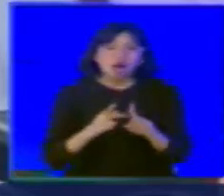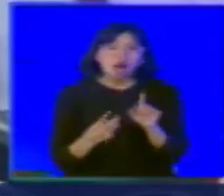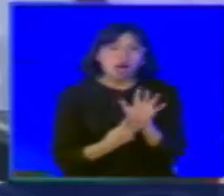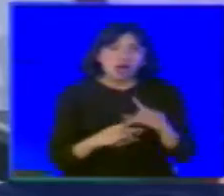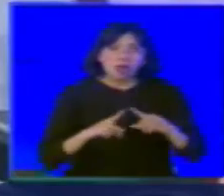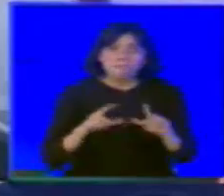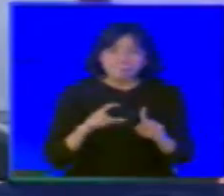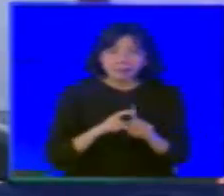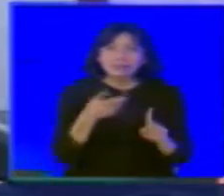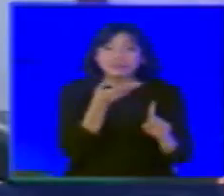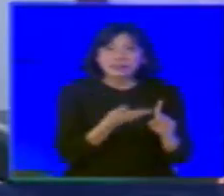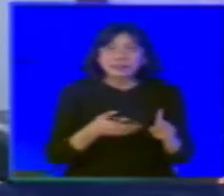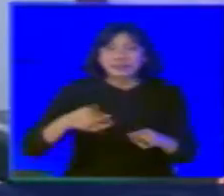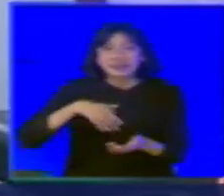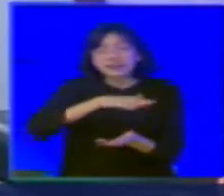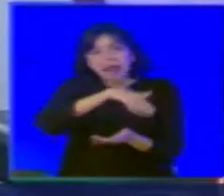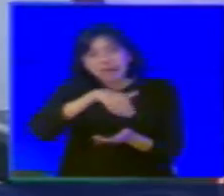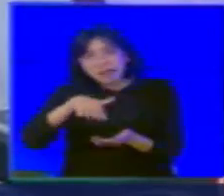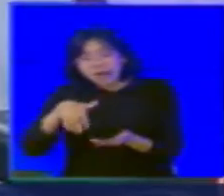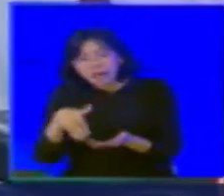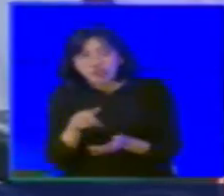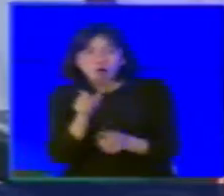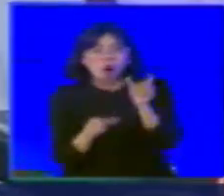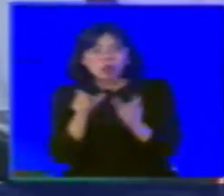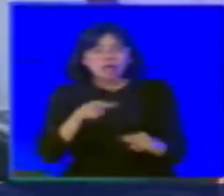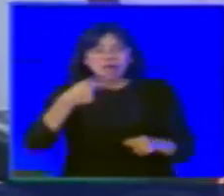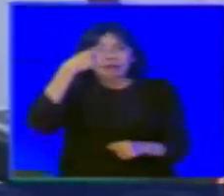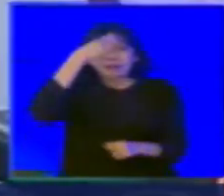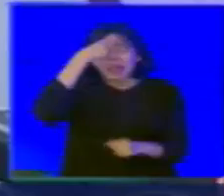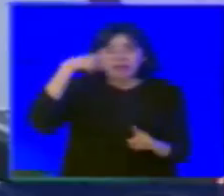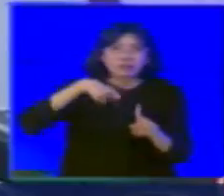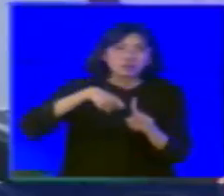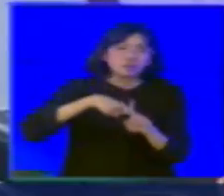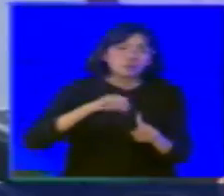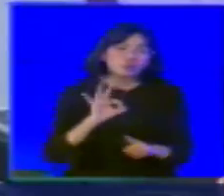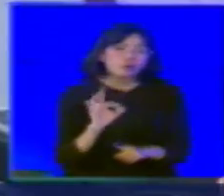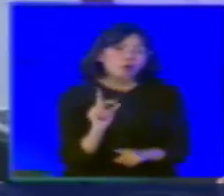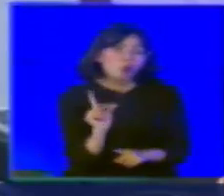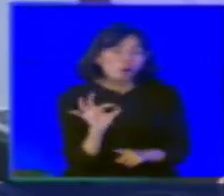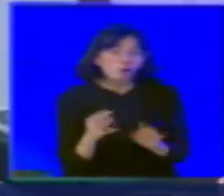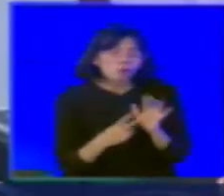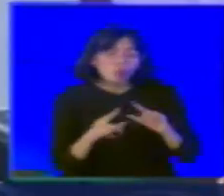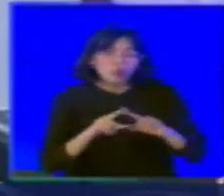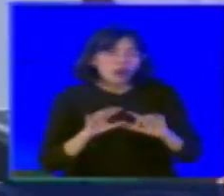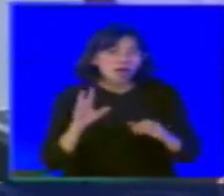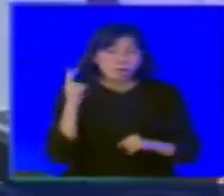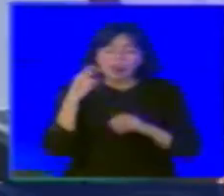yang ada, baik data mengenai kasus yang kemarin sudah diumumkan, dan